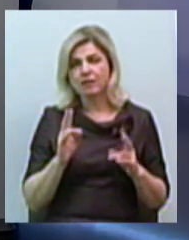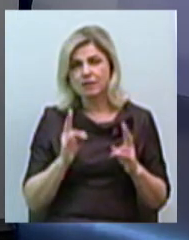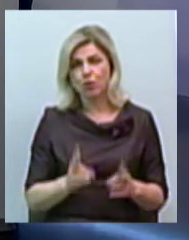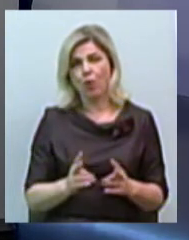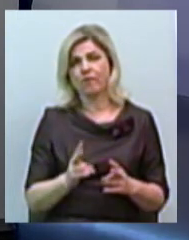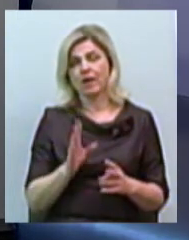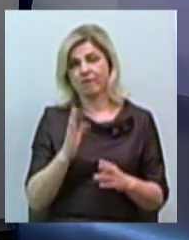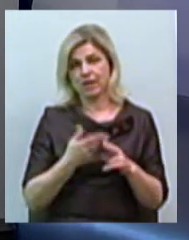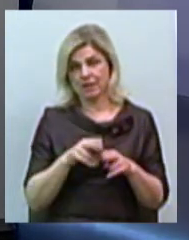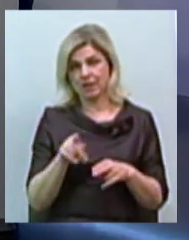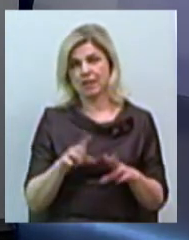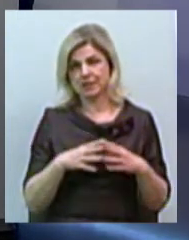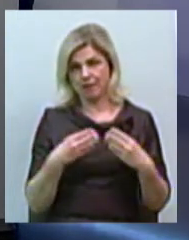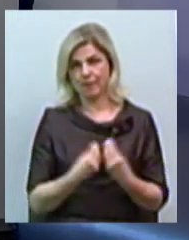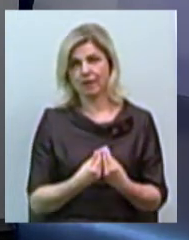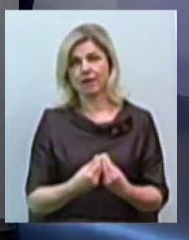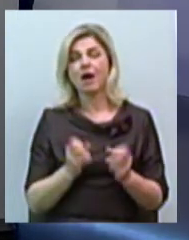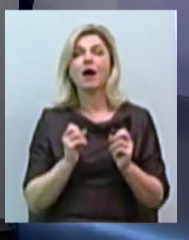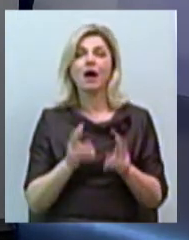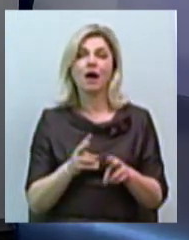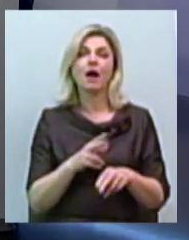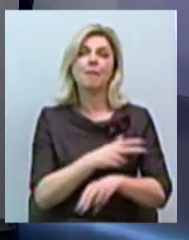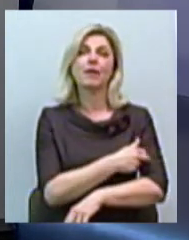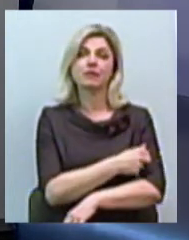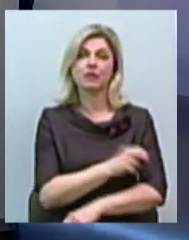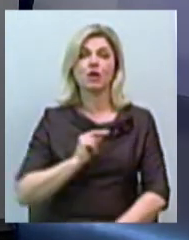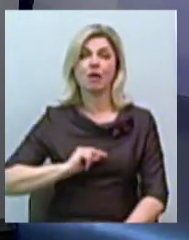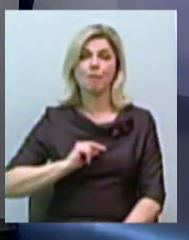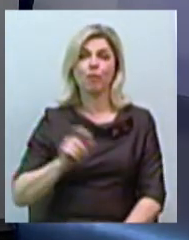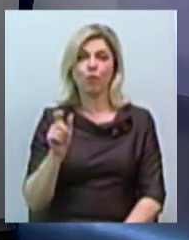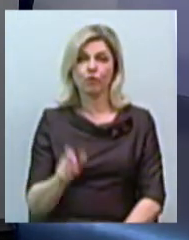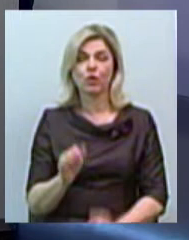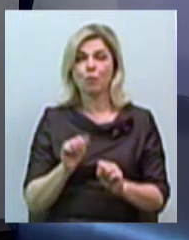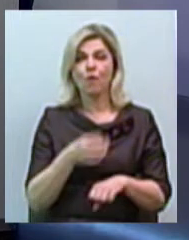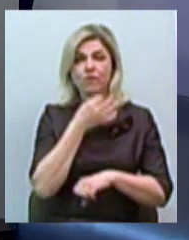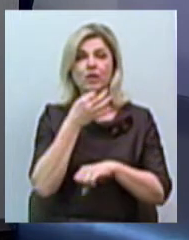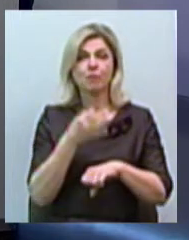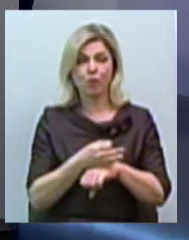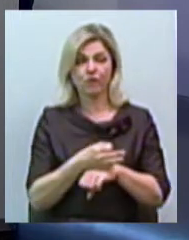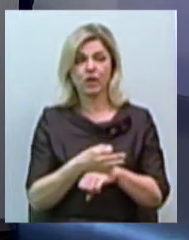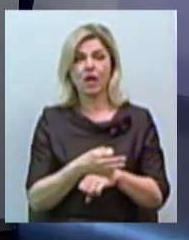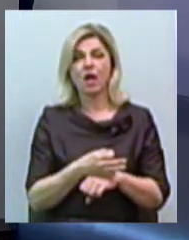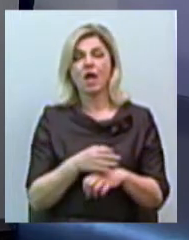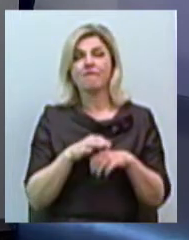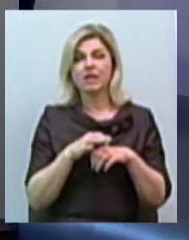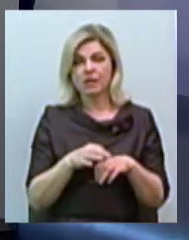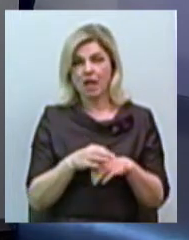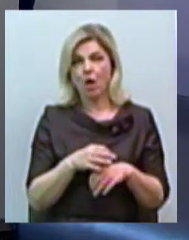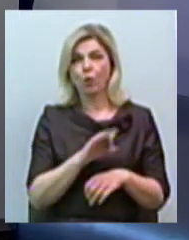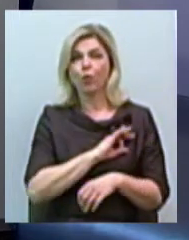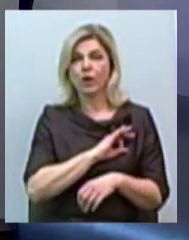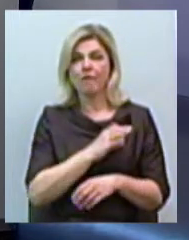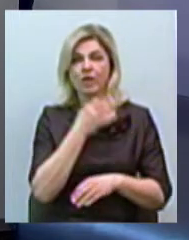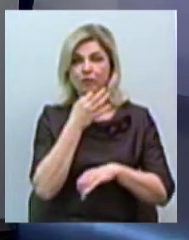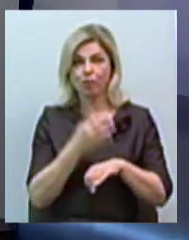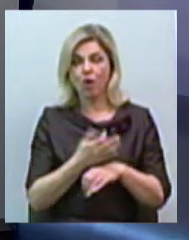цій сім'ї. Як медичний працівник може відповідати, нести юридичну відповідальність, якщо він з